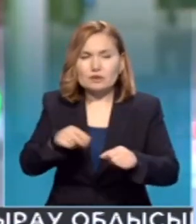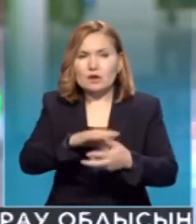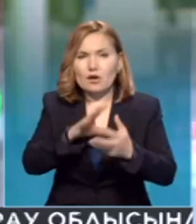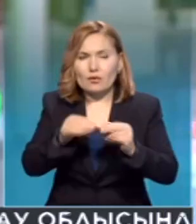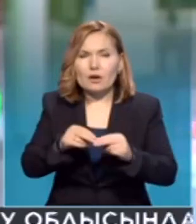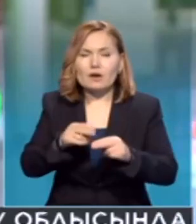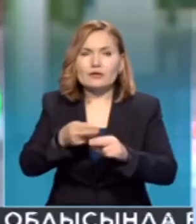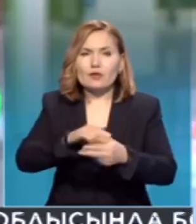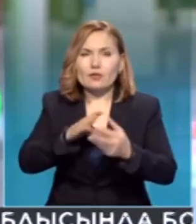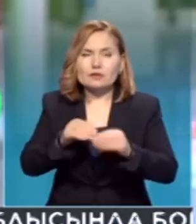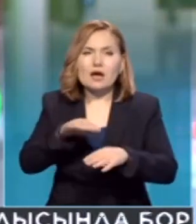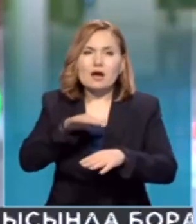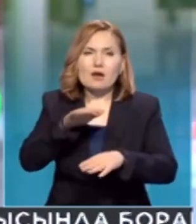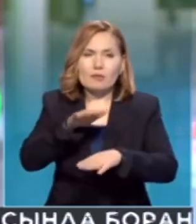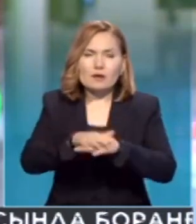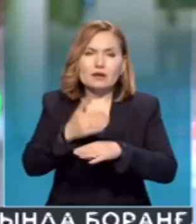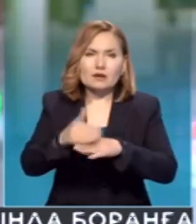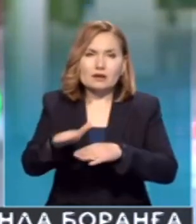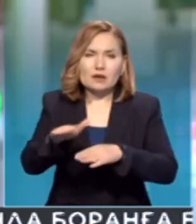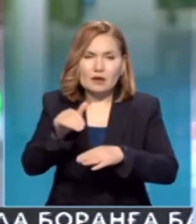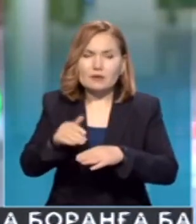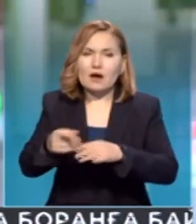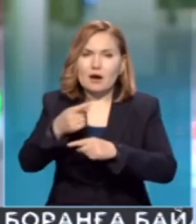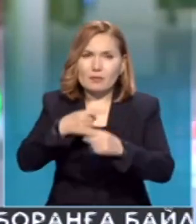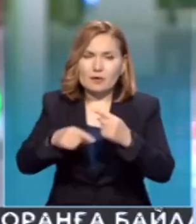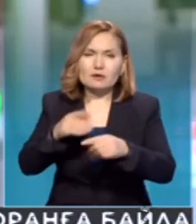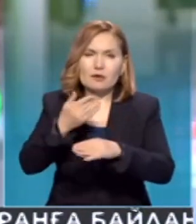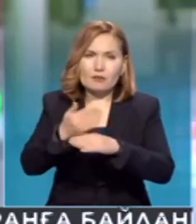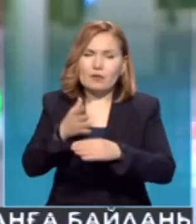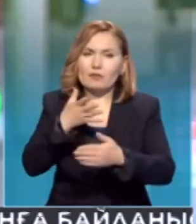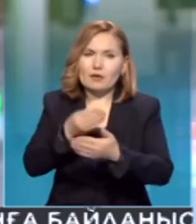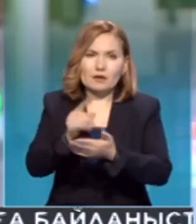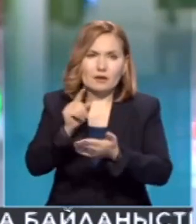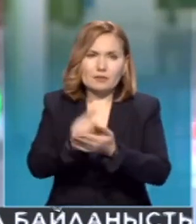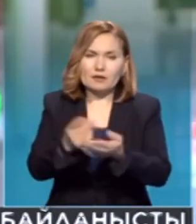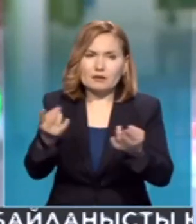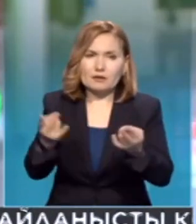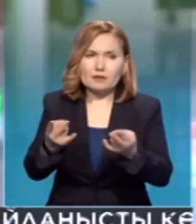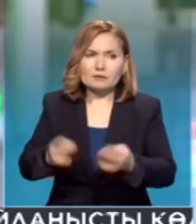алмақтың да салмағы бар. Досжан Маратұлы, Олжас Берікбаев, Ұлттық арна.